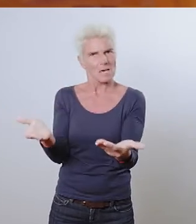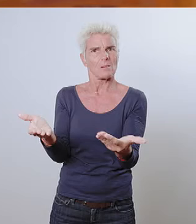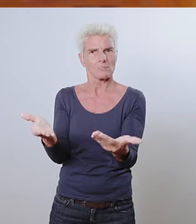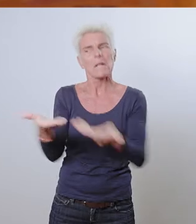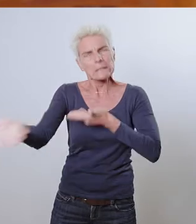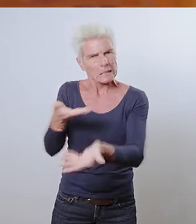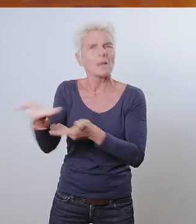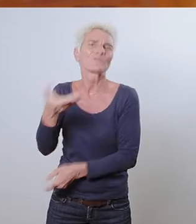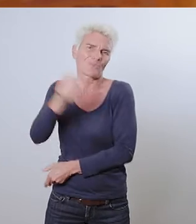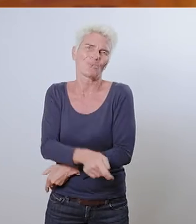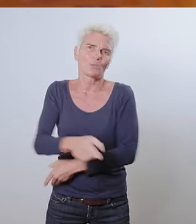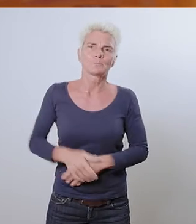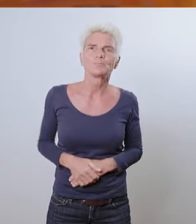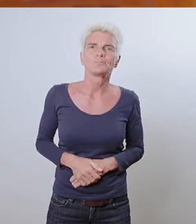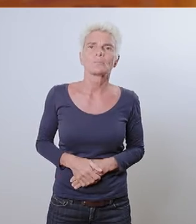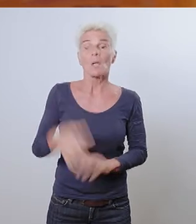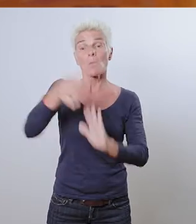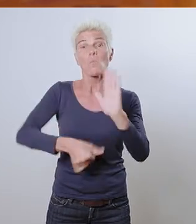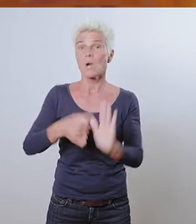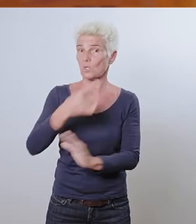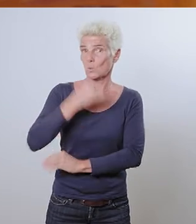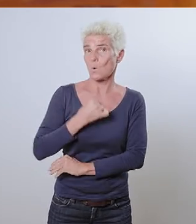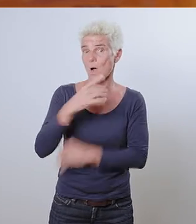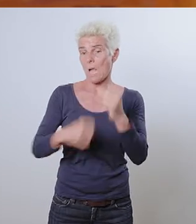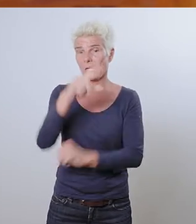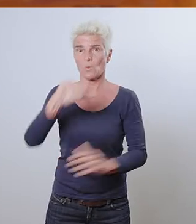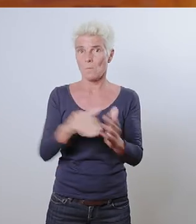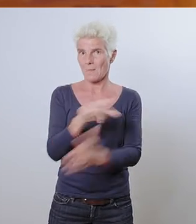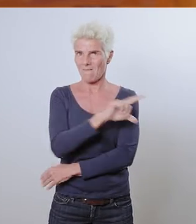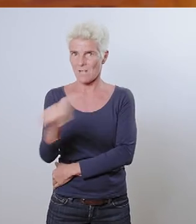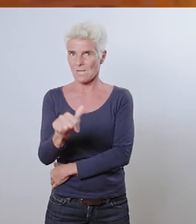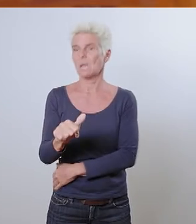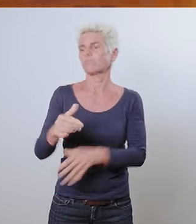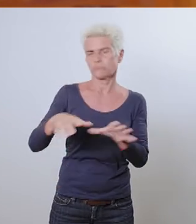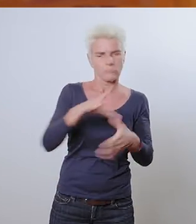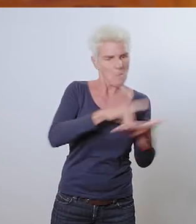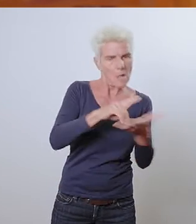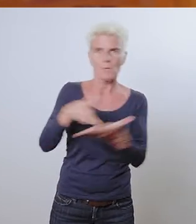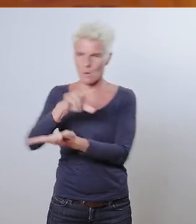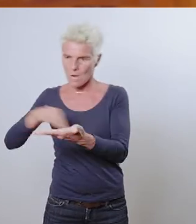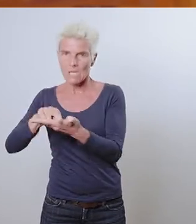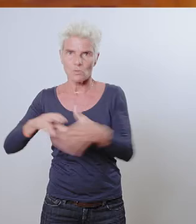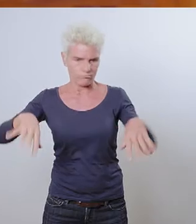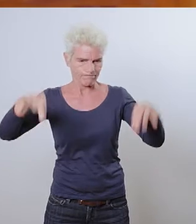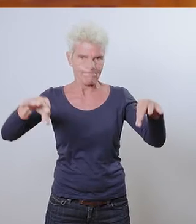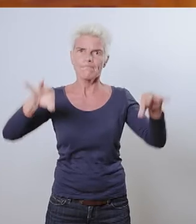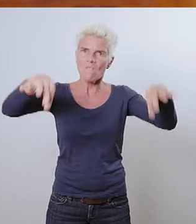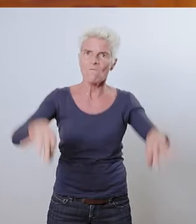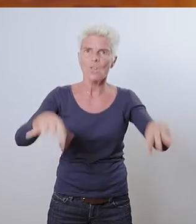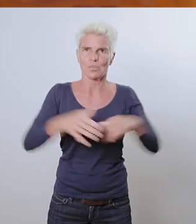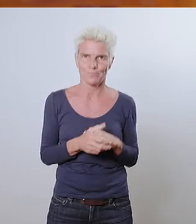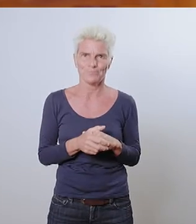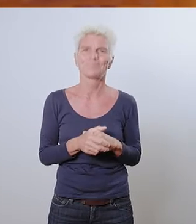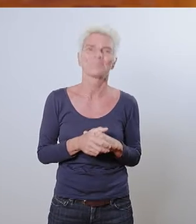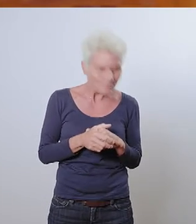et sans dialogue enjouée 2021 lors des élections départementales et régionales nous avons affirmé